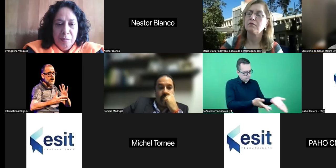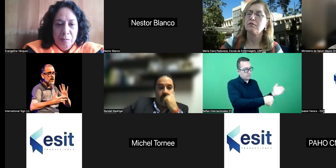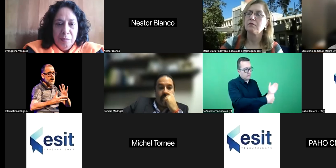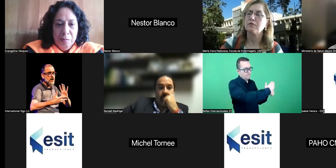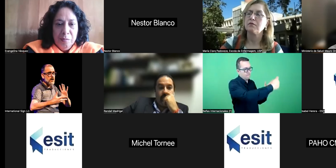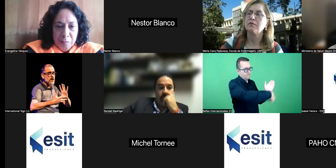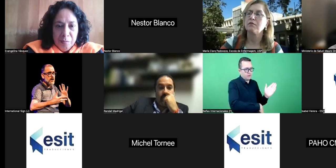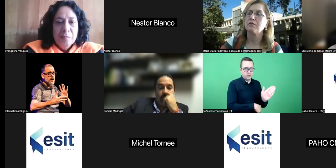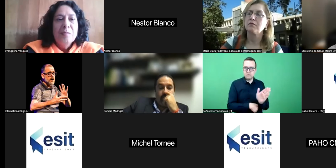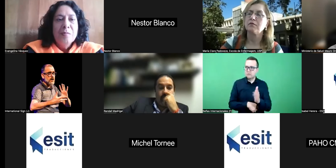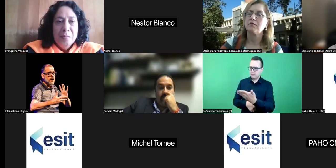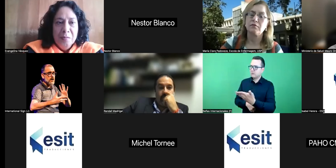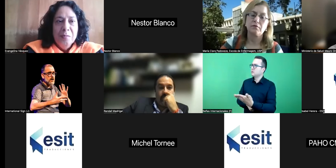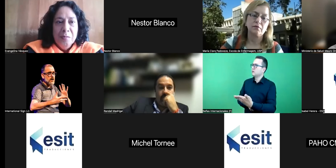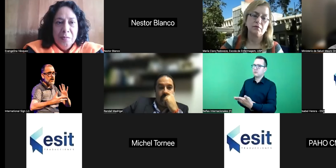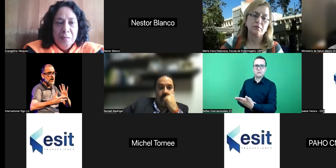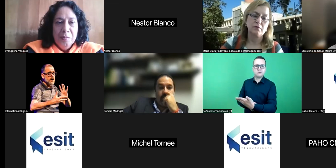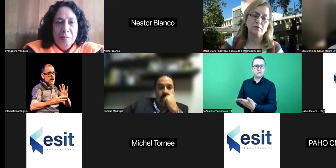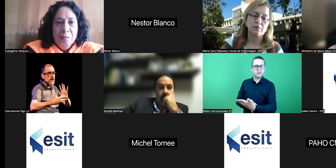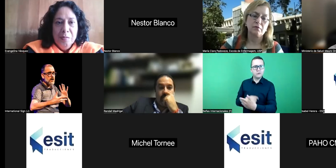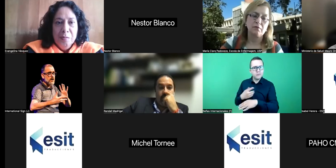directrices protocole.